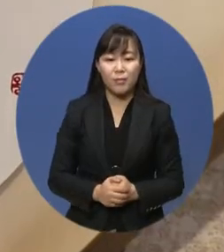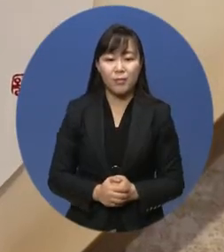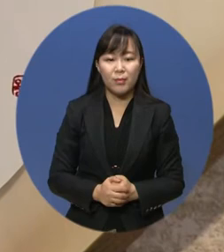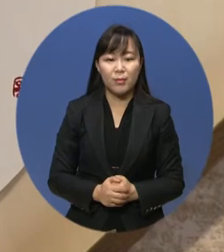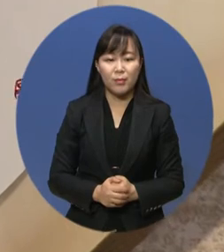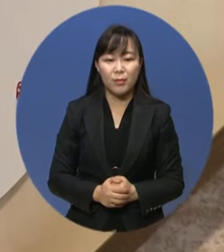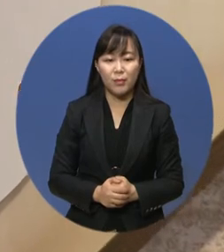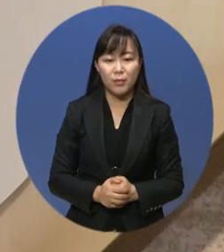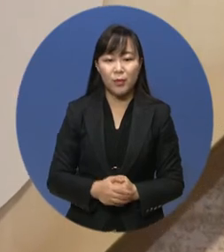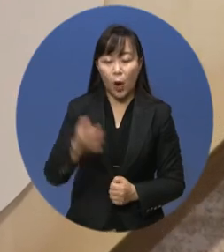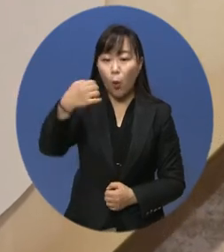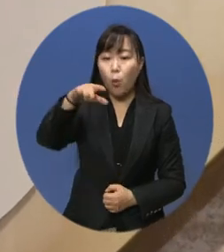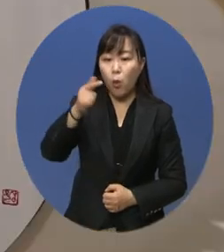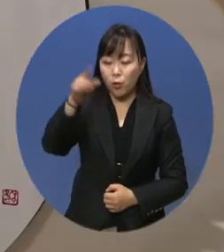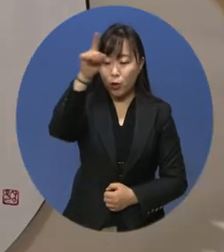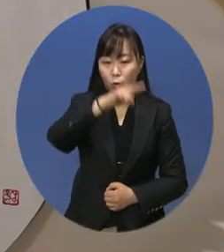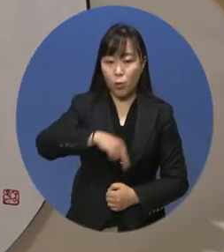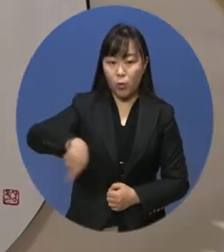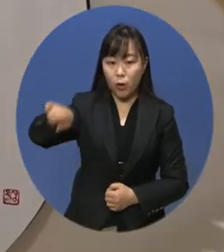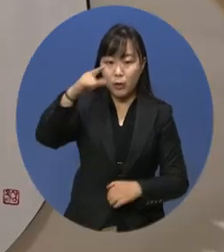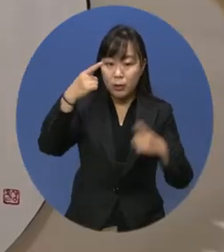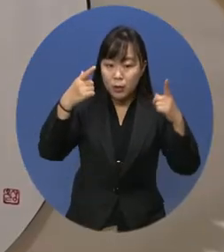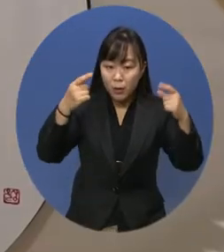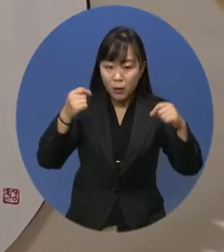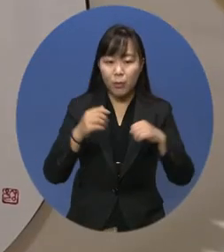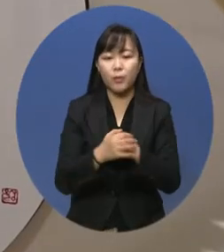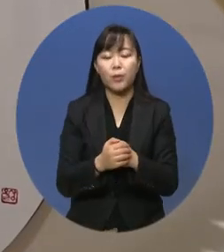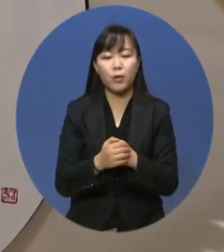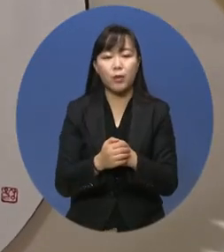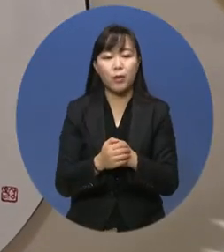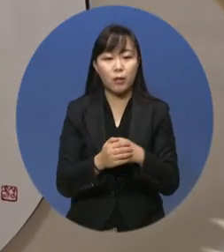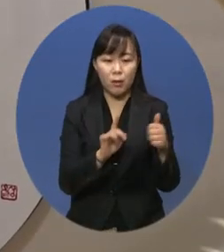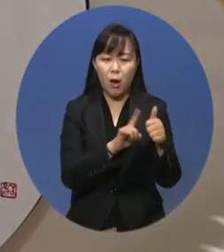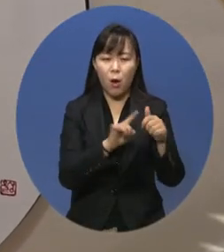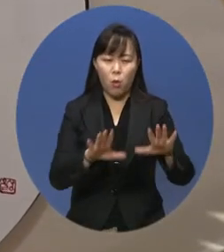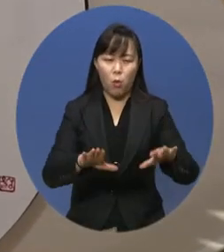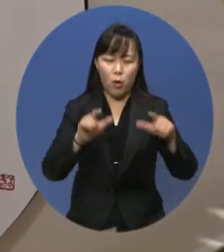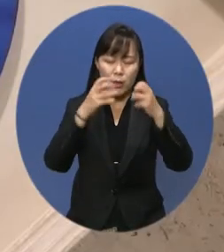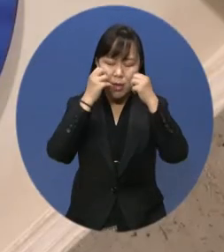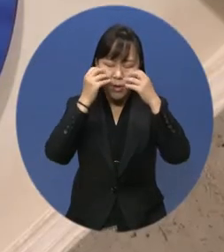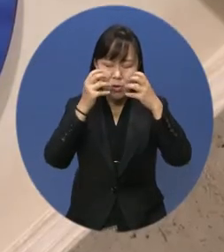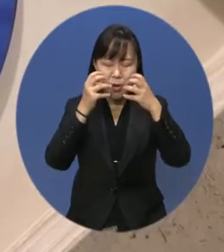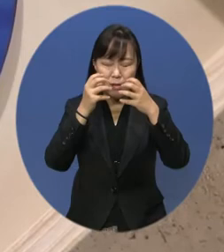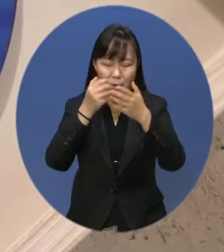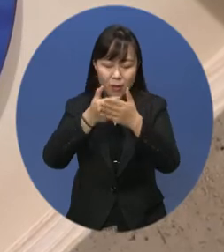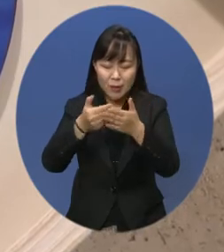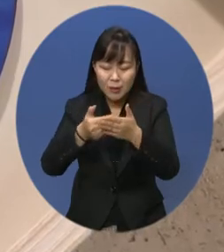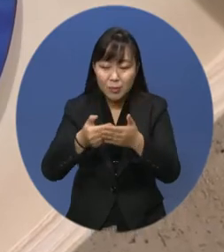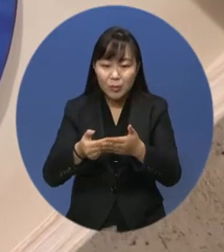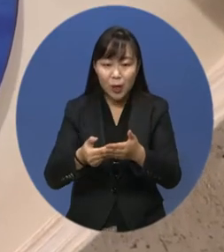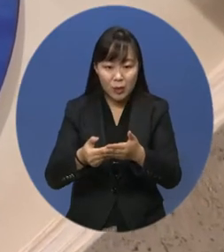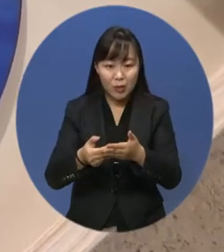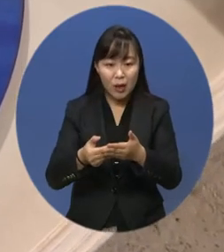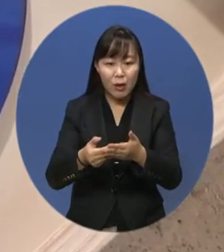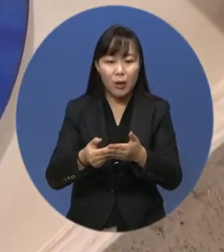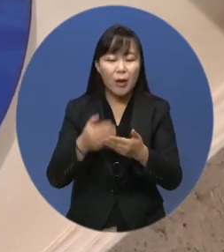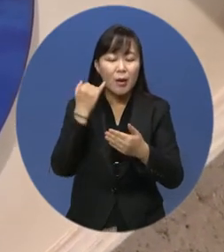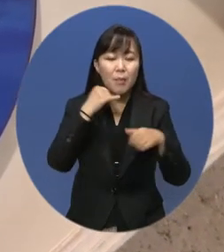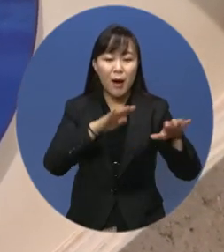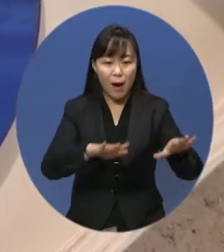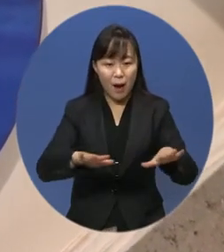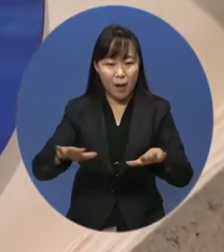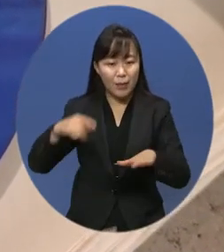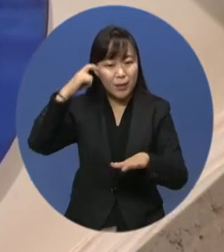원을 주제로 한 이번 전시회는 양준석 작가가 올해 들어 새롭게 창작한 작품들로 푸른 바다,